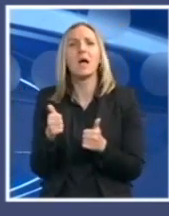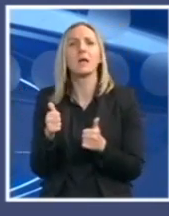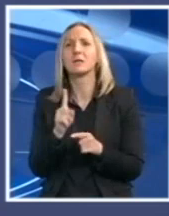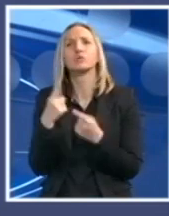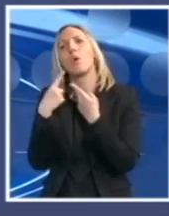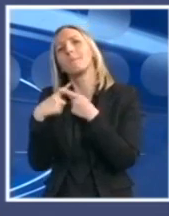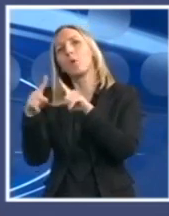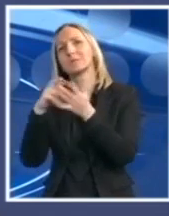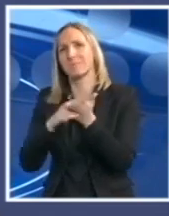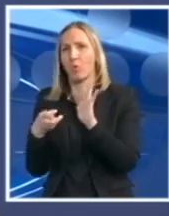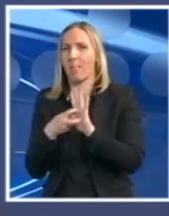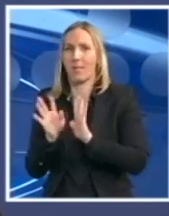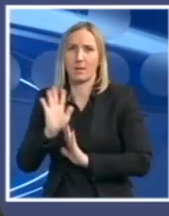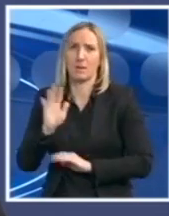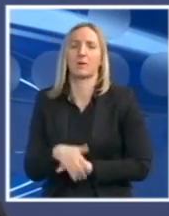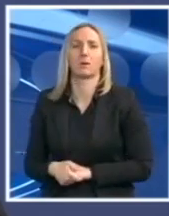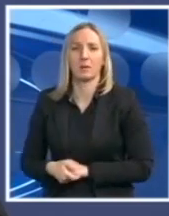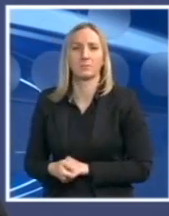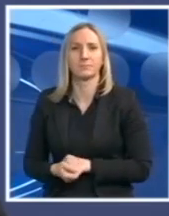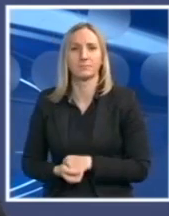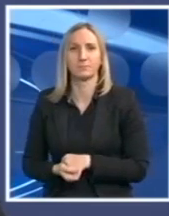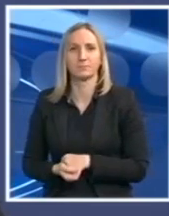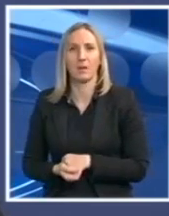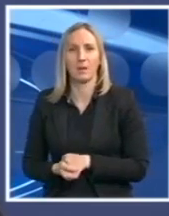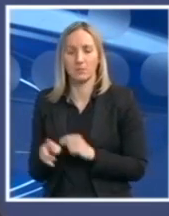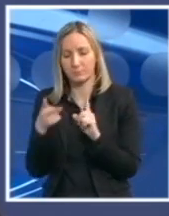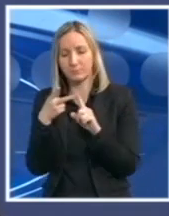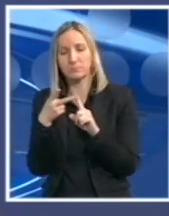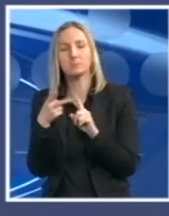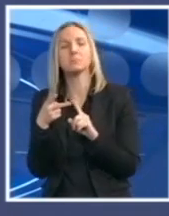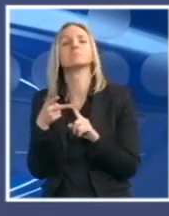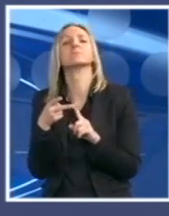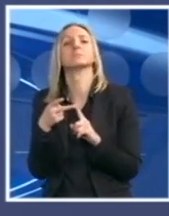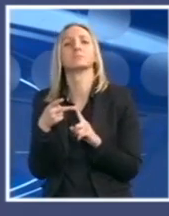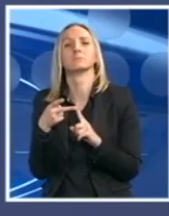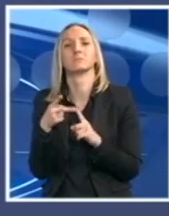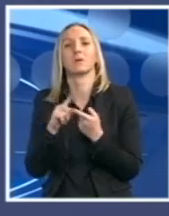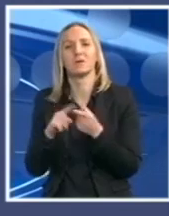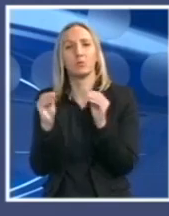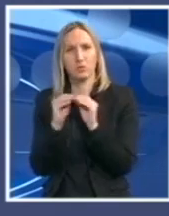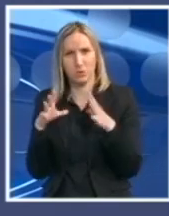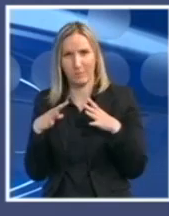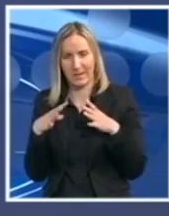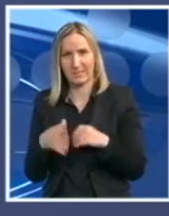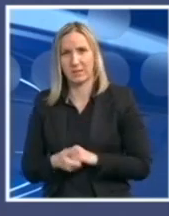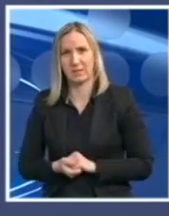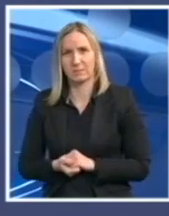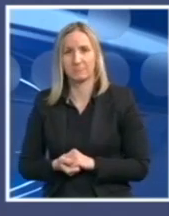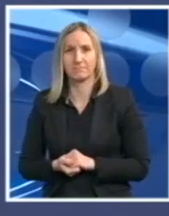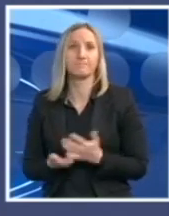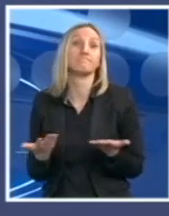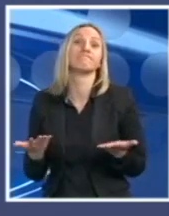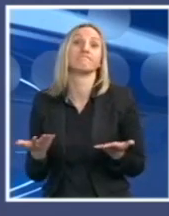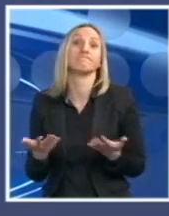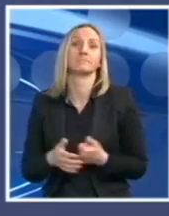da kažem, planirani za tako nešto. Drugo pitanje je vezano za uskršnje praznike. Pa mi se